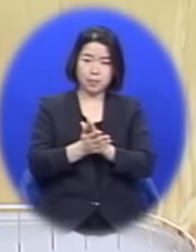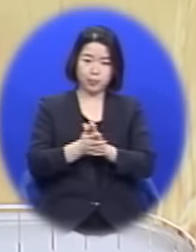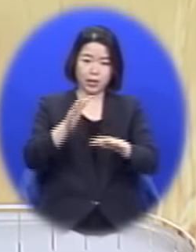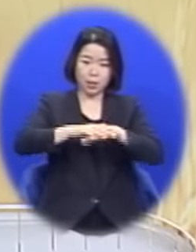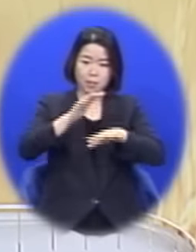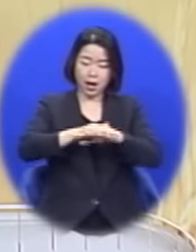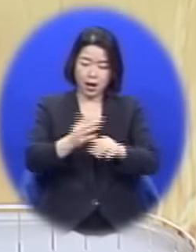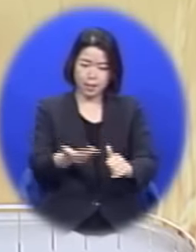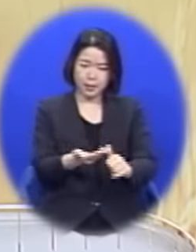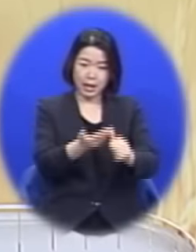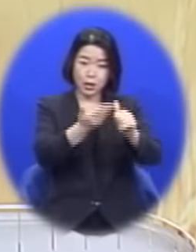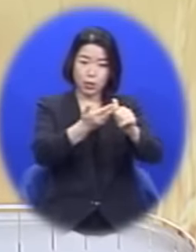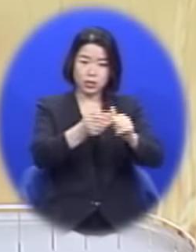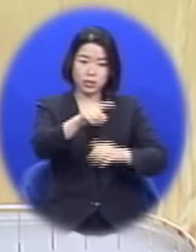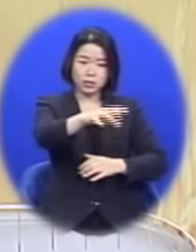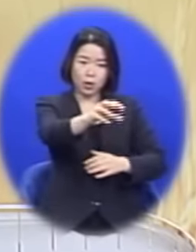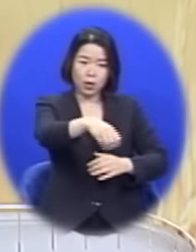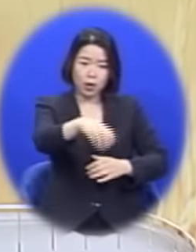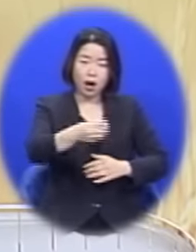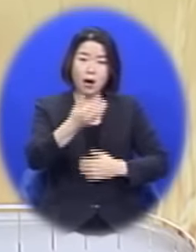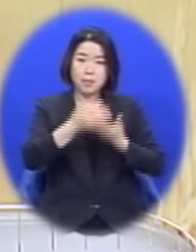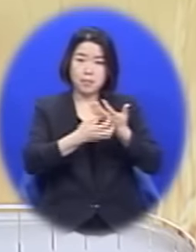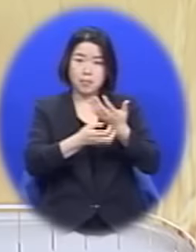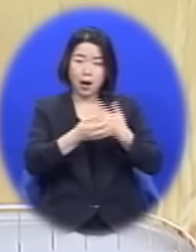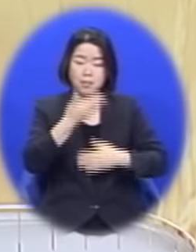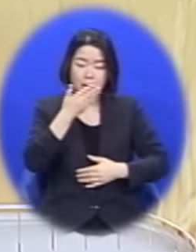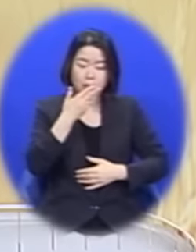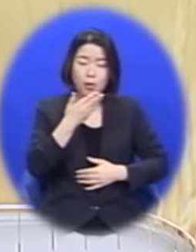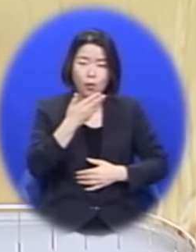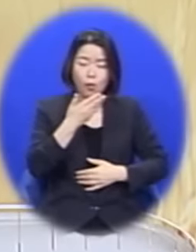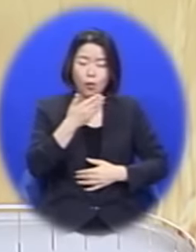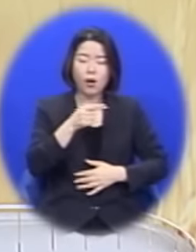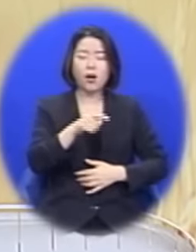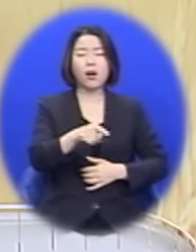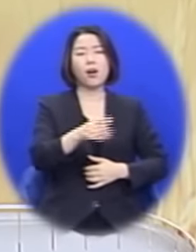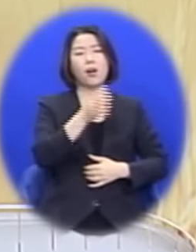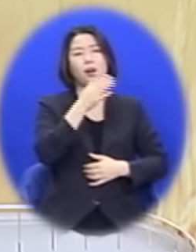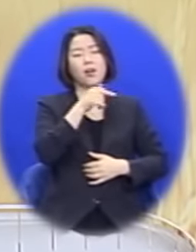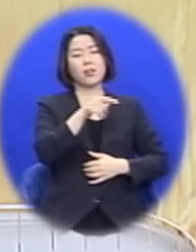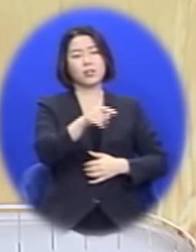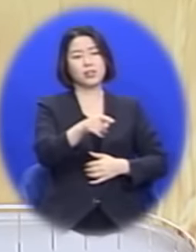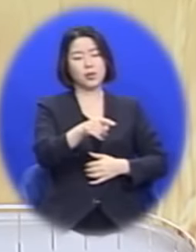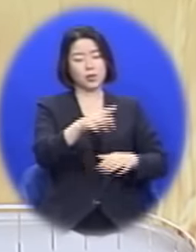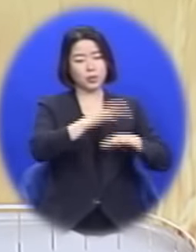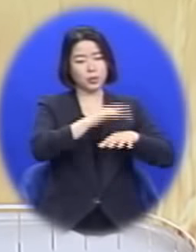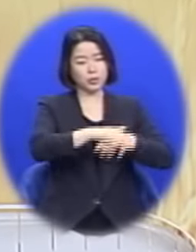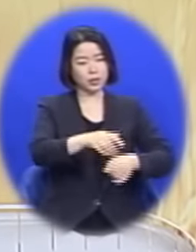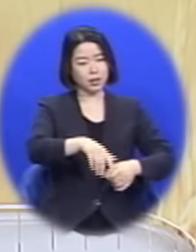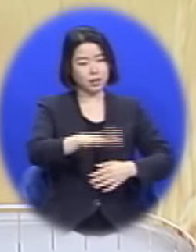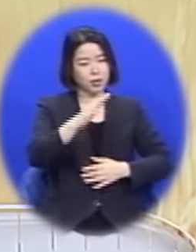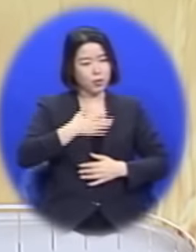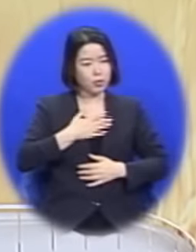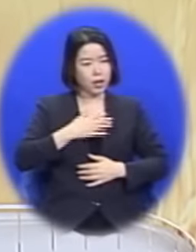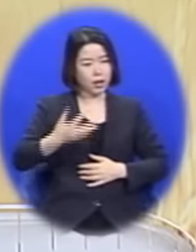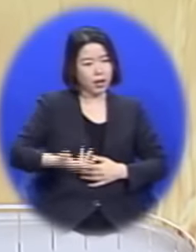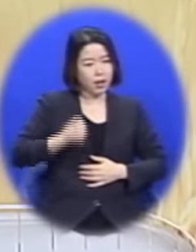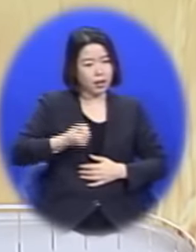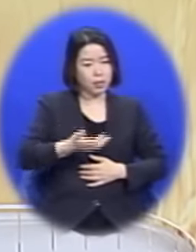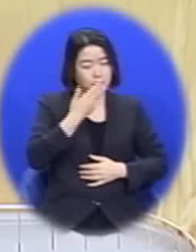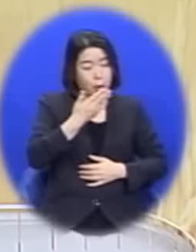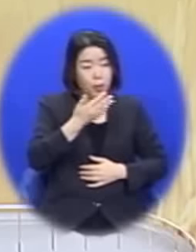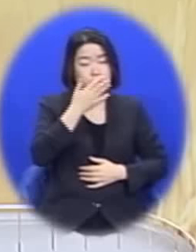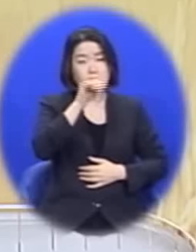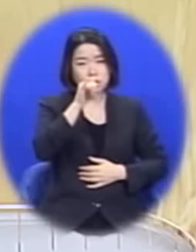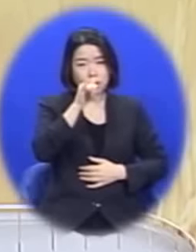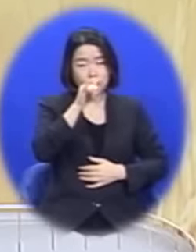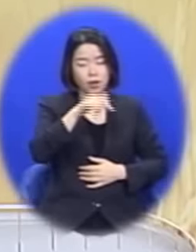것입니다. 그런데 이제 가나안 땅에 들어가면 농사를 지어서 곡물을 먹을 것이라. 이스라엘 백성들에게 있어서 가나안 땅은